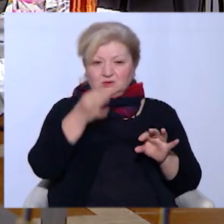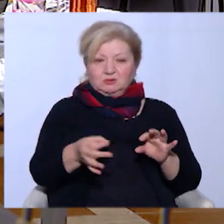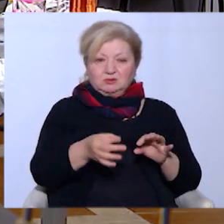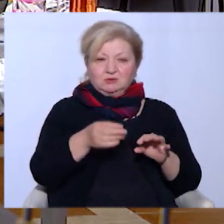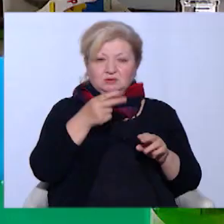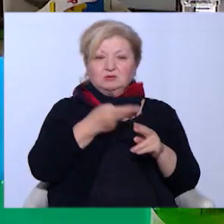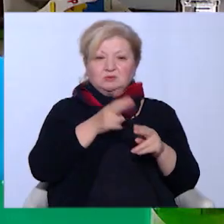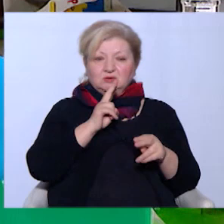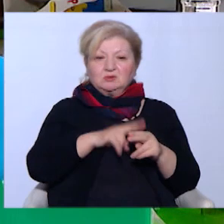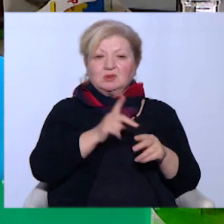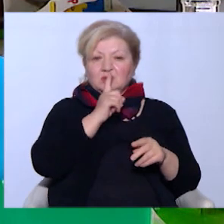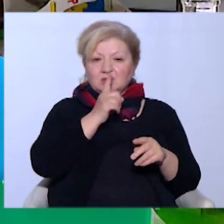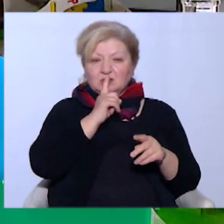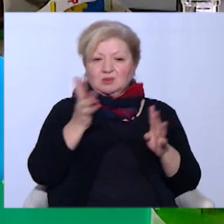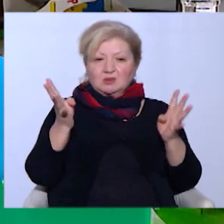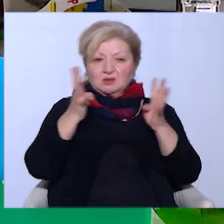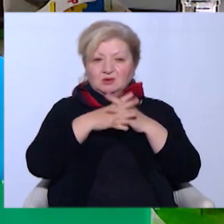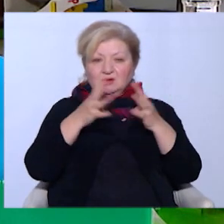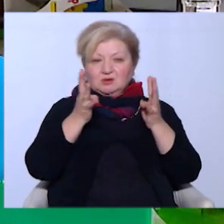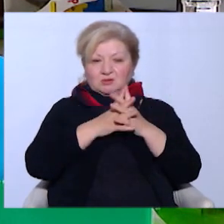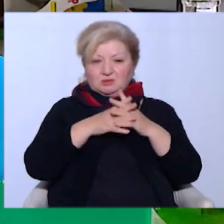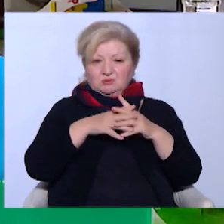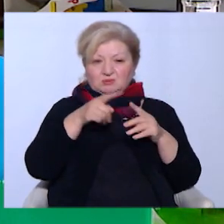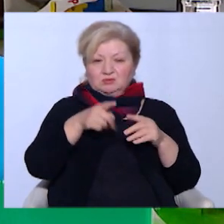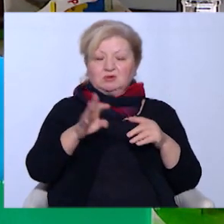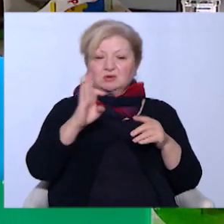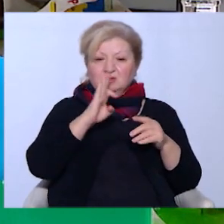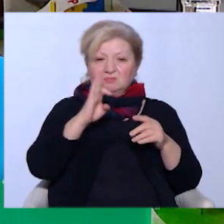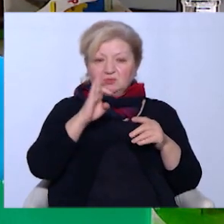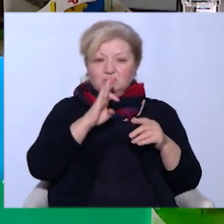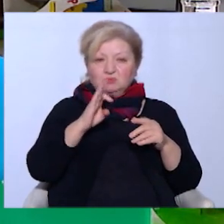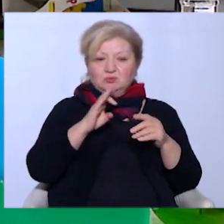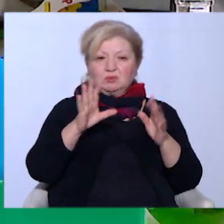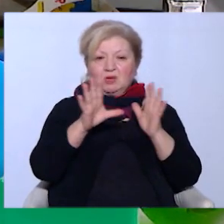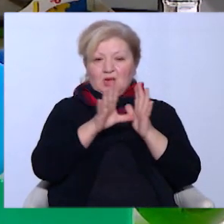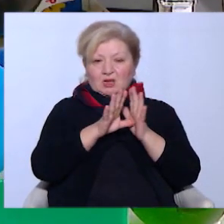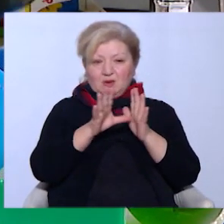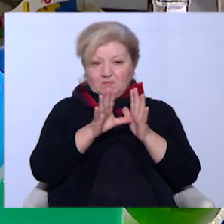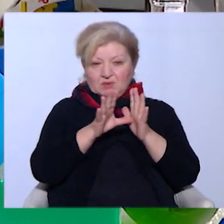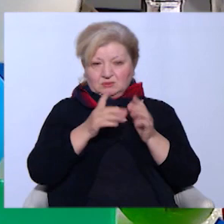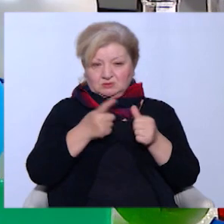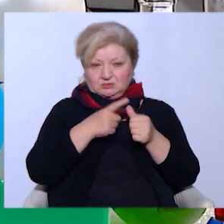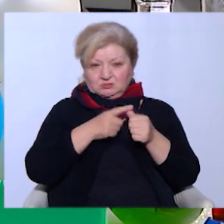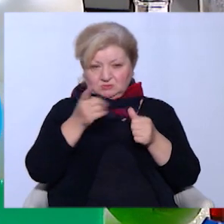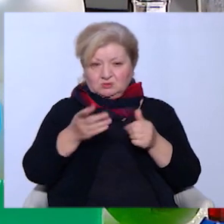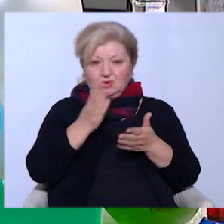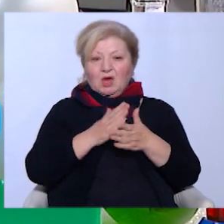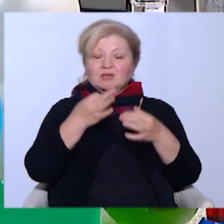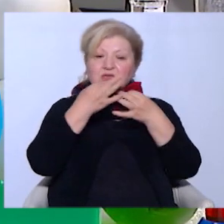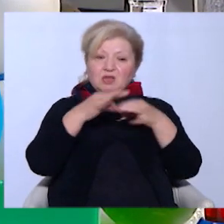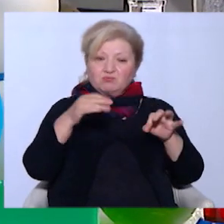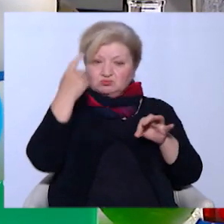და მარილები ორგანული ნივთიერებებით, რომელსაც მოგვიანებით გავეცნობით. მე მინდა გითხრათ კიდევ,